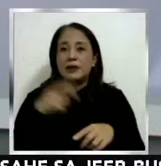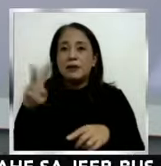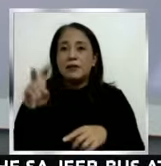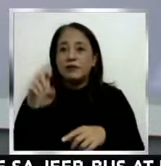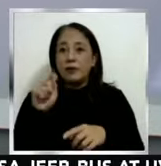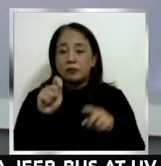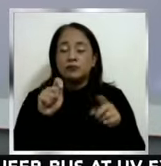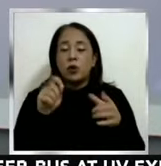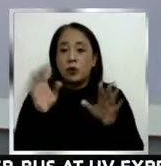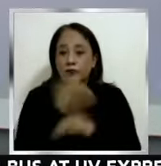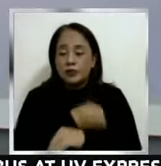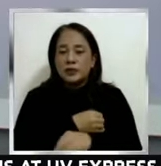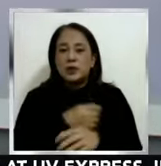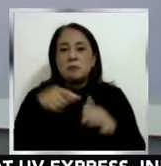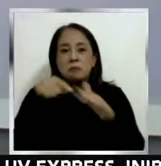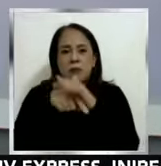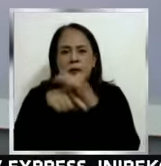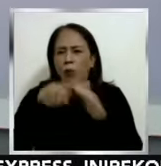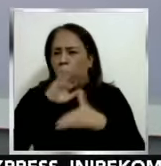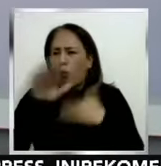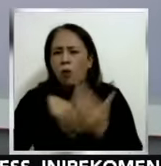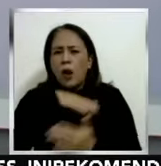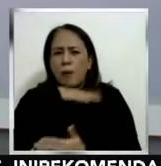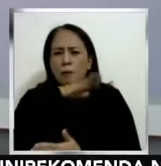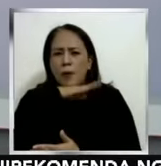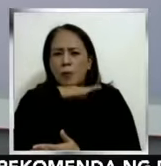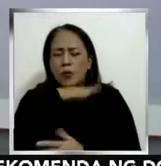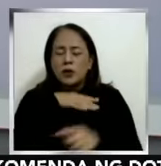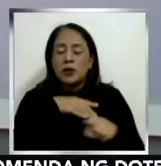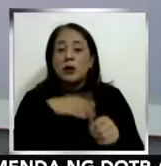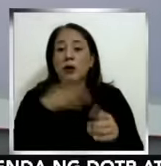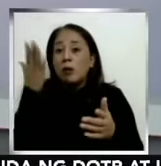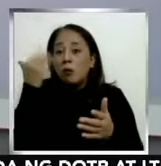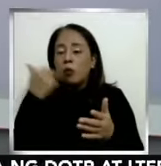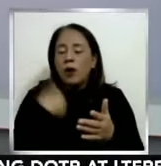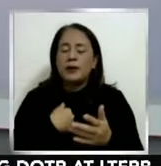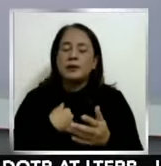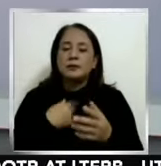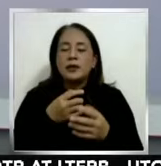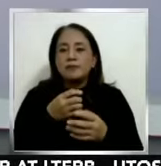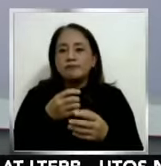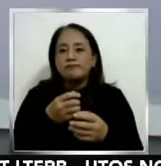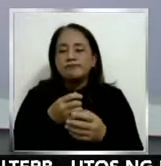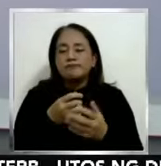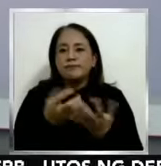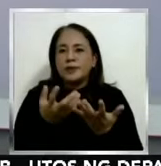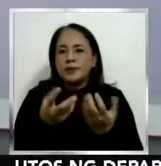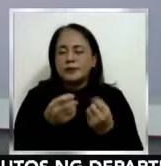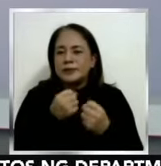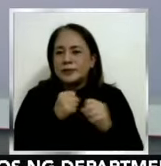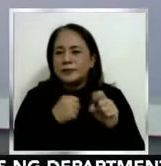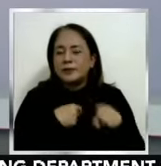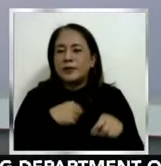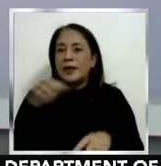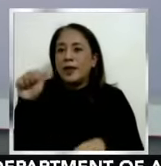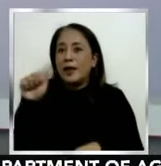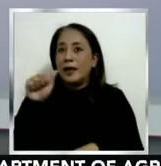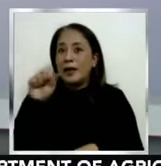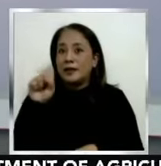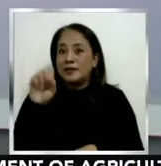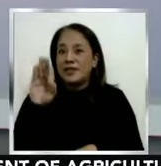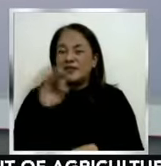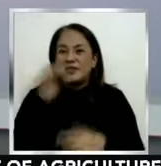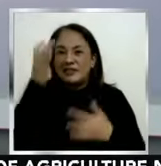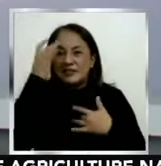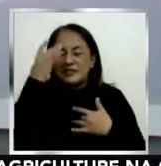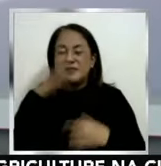baboy sa lungsod para mapigil sana ang pagkalat ng African Swine Fever o ASF. Nangangamba tuloy